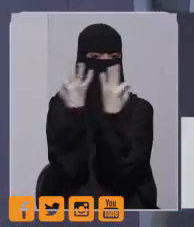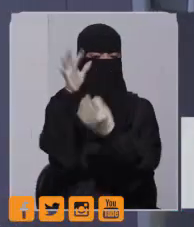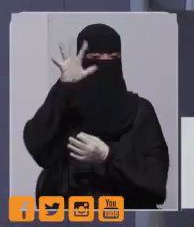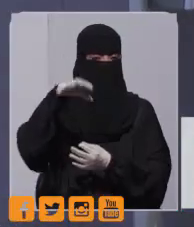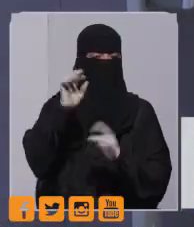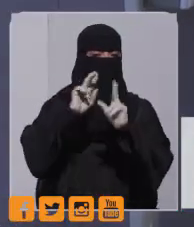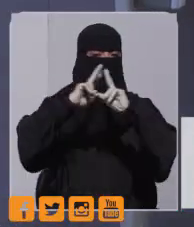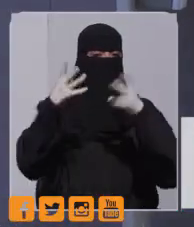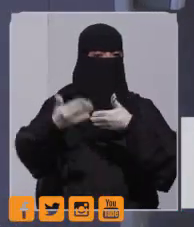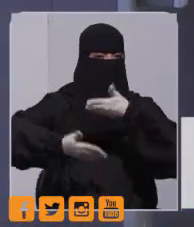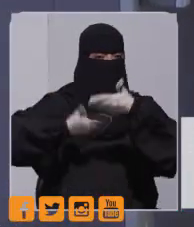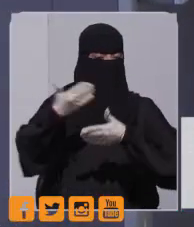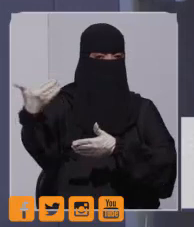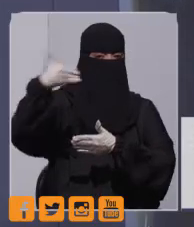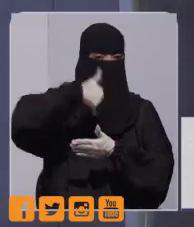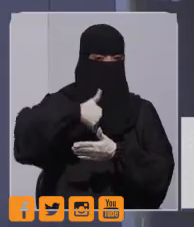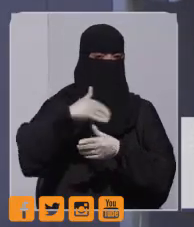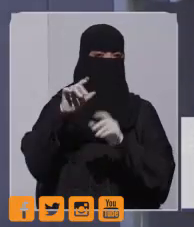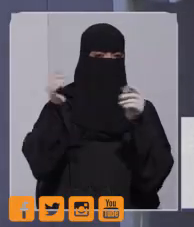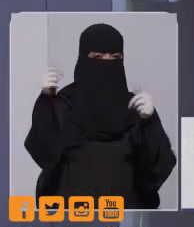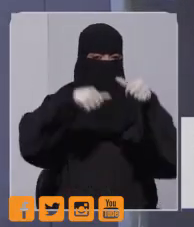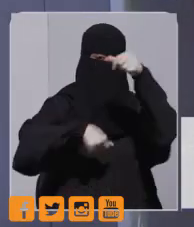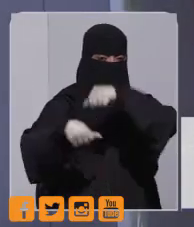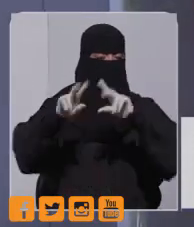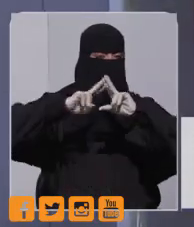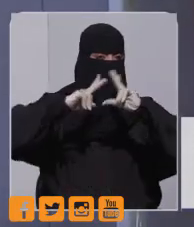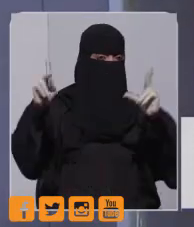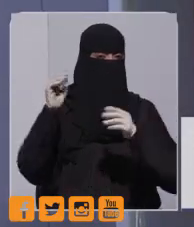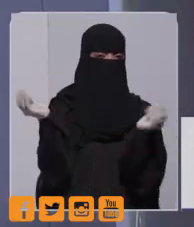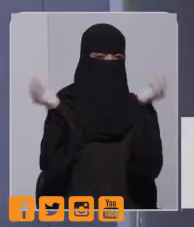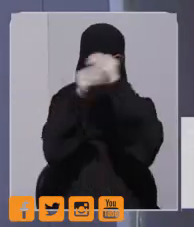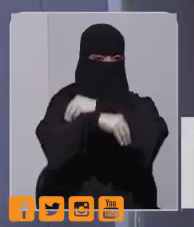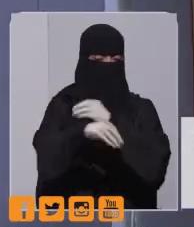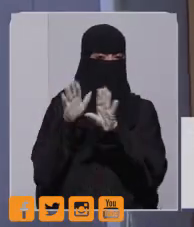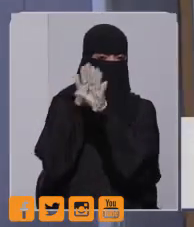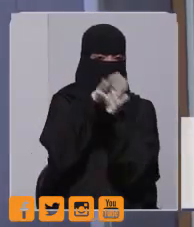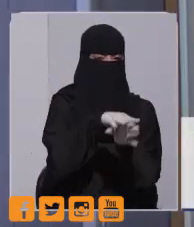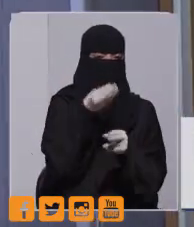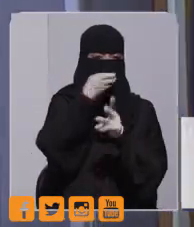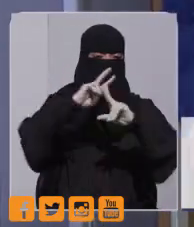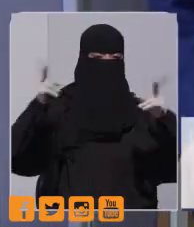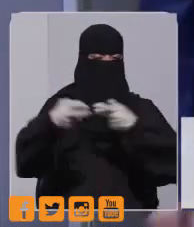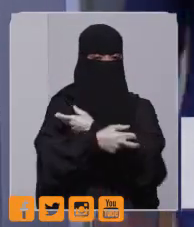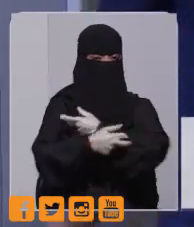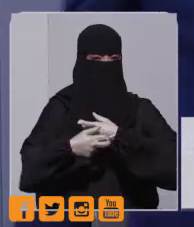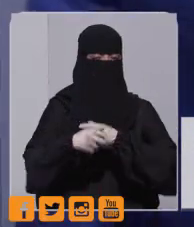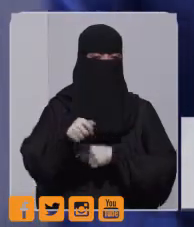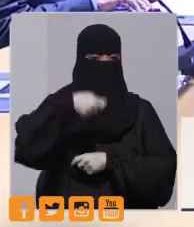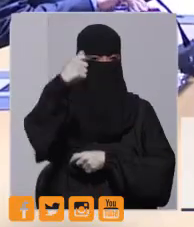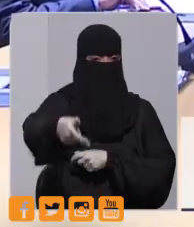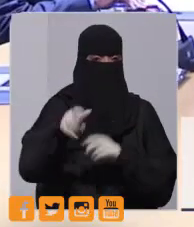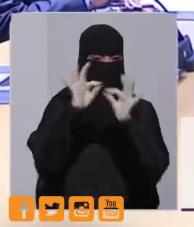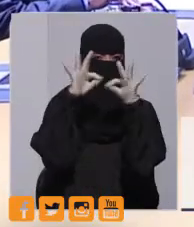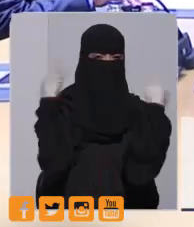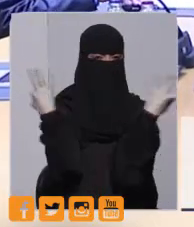في ذلك تعزيز التدخلات التمويليه لتضمن الانتقال من الدعم الاغاثي والانساني مؤكدا اهميه دفع الاتحاد